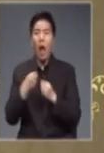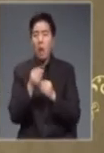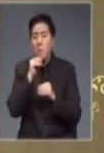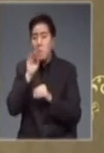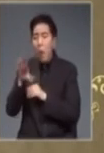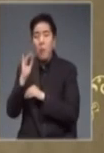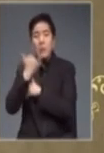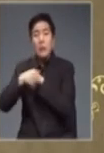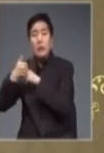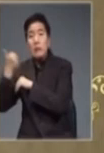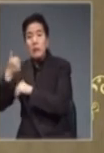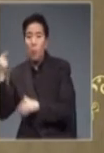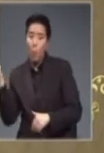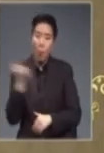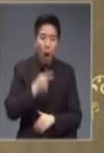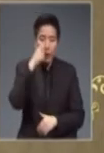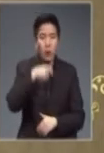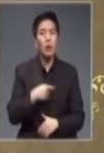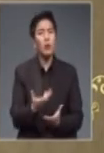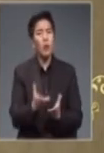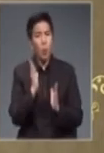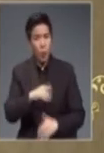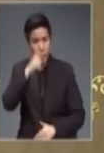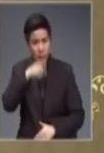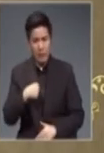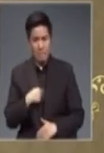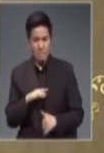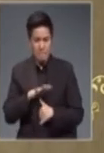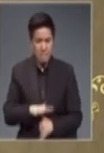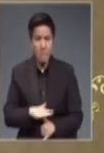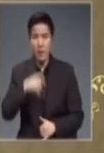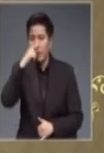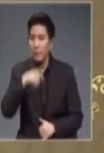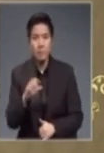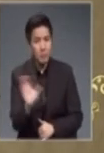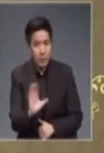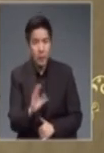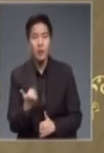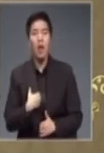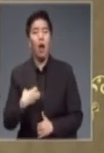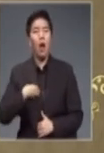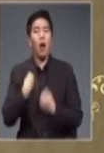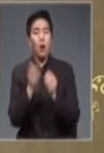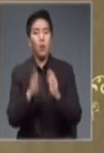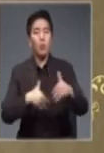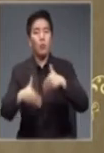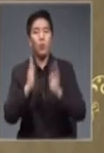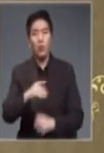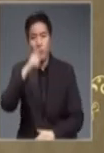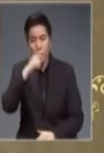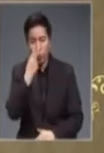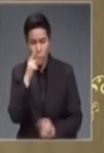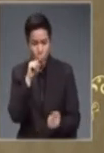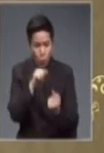งการค้านเหมือนเดิมแล้วมันจะแก้ไขอะไรได้บ้างไหมล่ะครับนะก็กลับไปที่เก่าหมดนั่นแหละนะเพราะนั้นก็ถ้าอยากจะให้ผมใช้อำนาจให้มันถูกต้อง